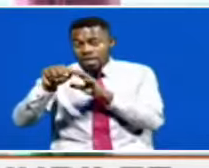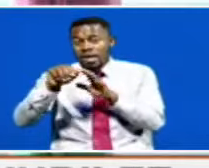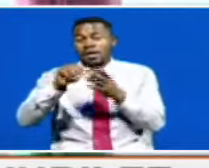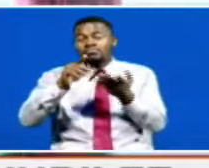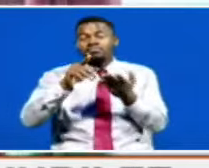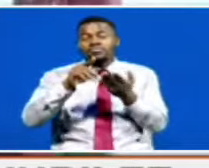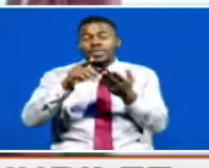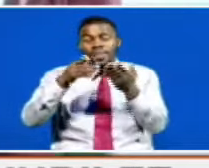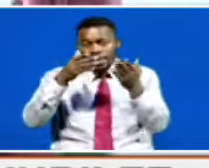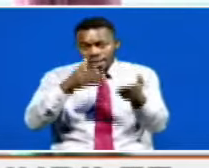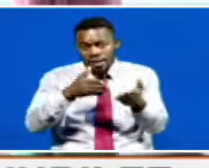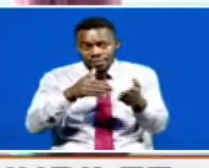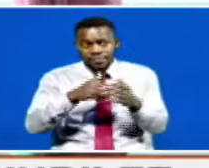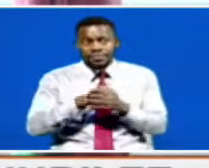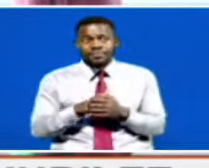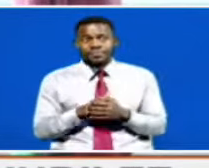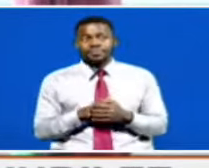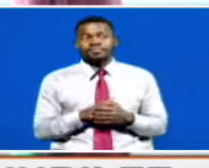Kenyan. Unajua wanasemanga,